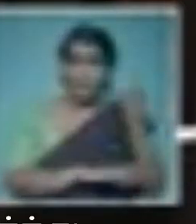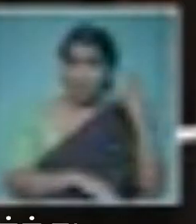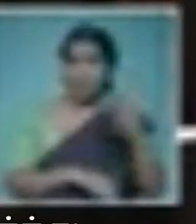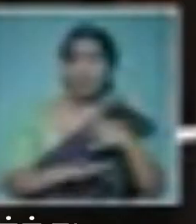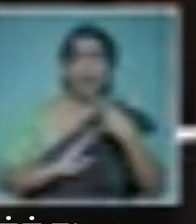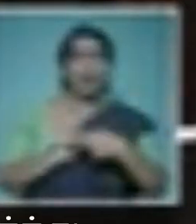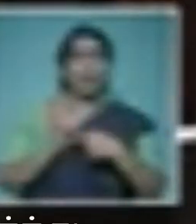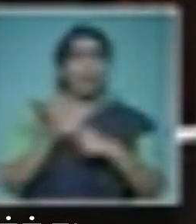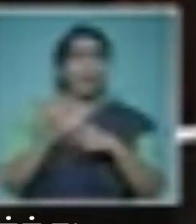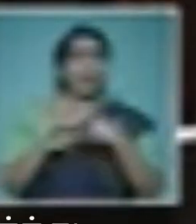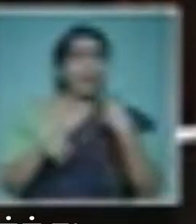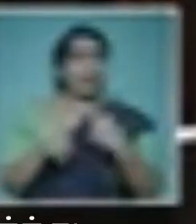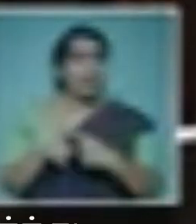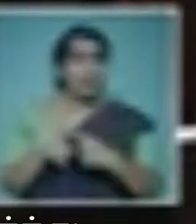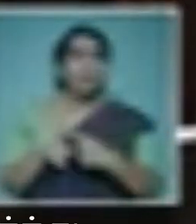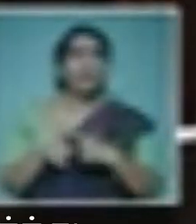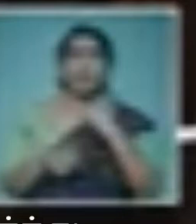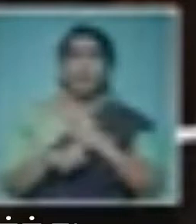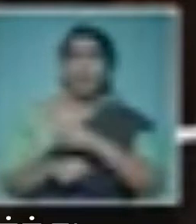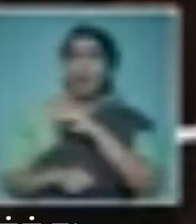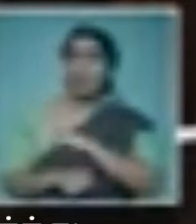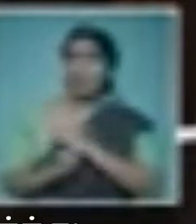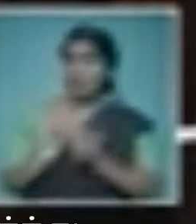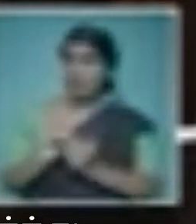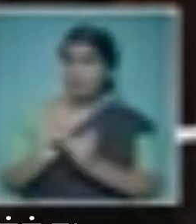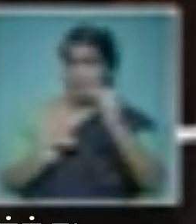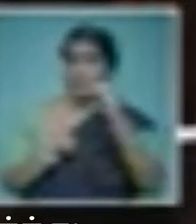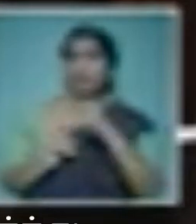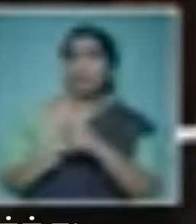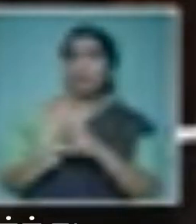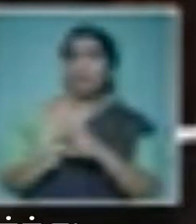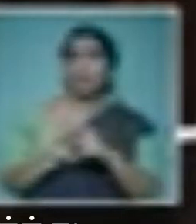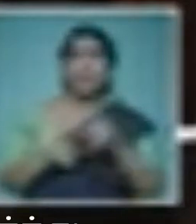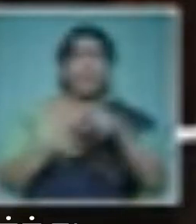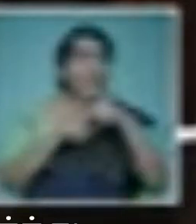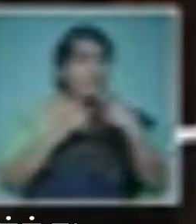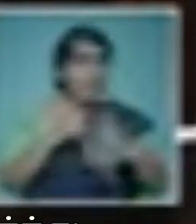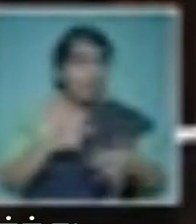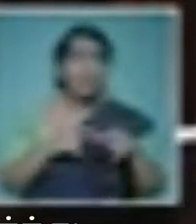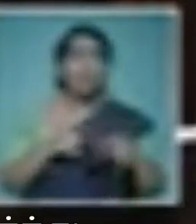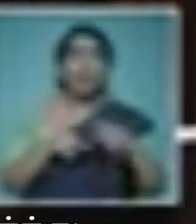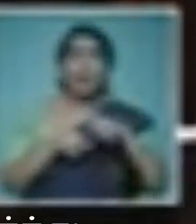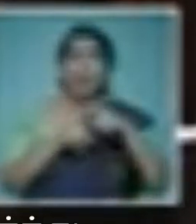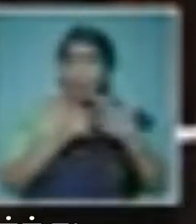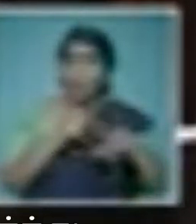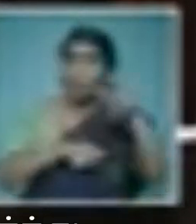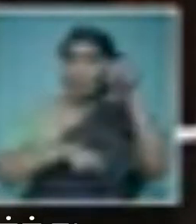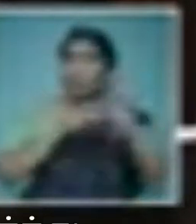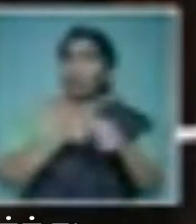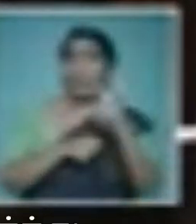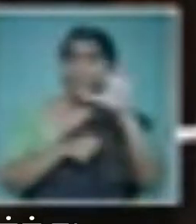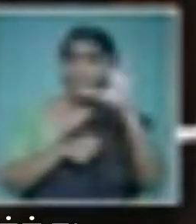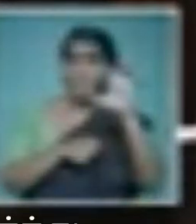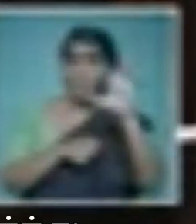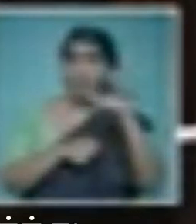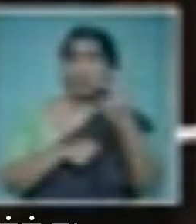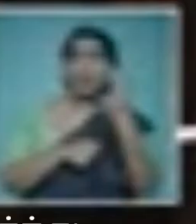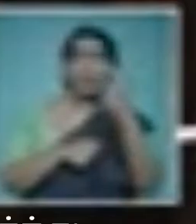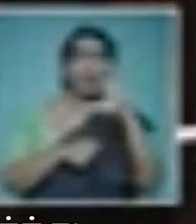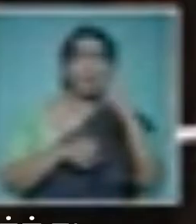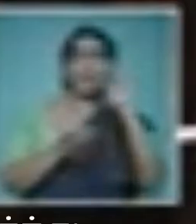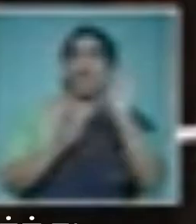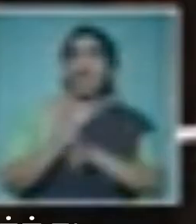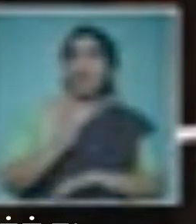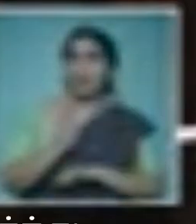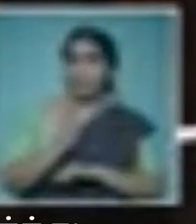राटे बादु वैडी कर राटे राज्य आदम वैडी कर रखा मंग डिसेबल कट्टिया के क्या ने आबादी तो कट्टिया के रुपया 5000 है 2000 स्पॉन्सर काटू कर